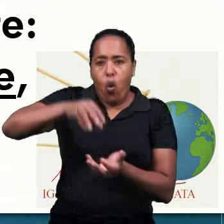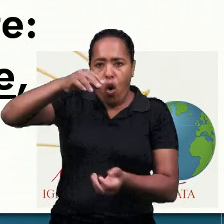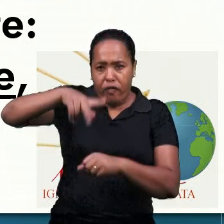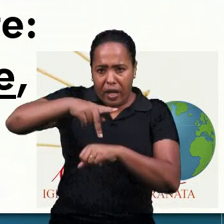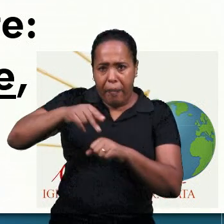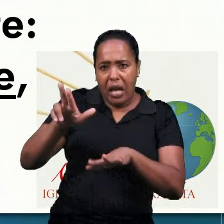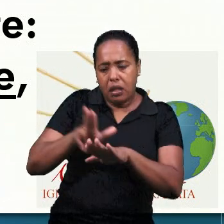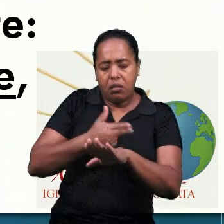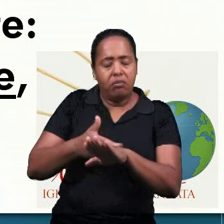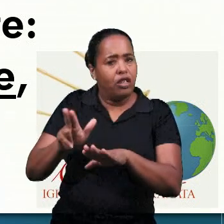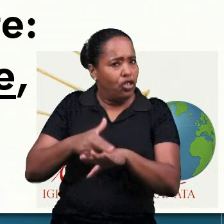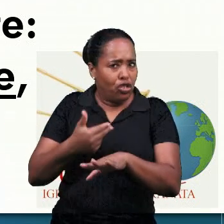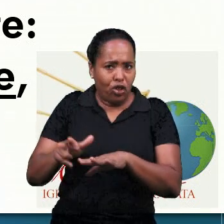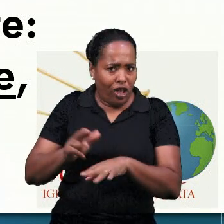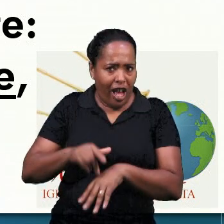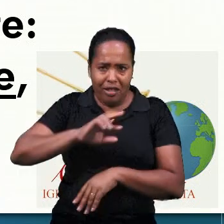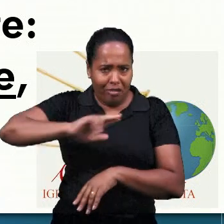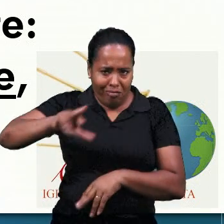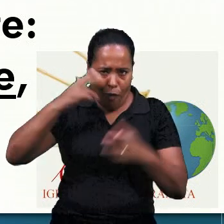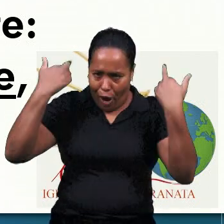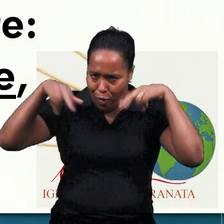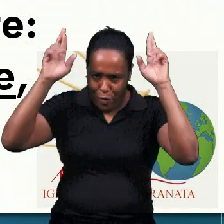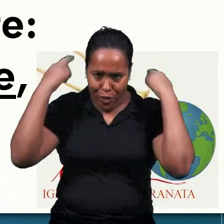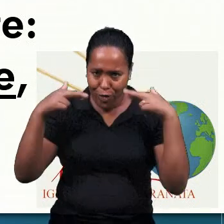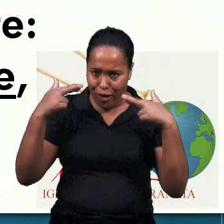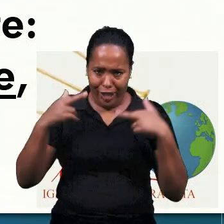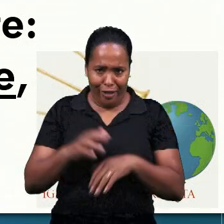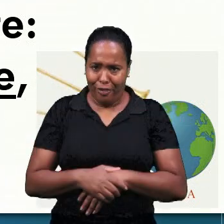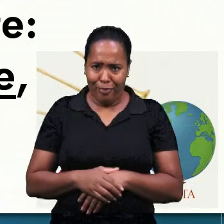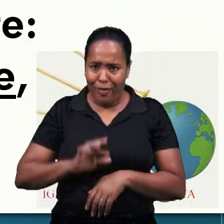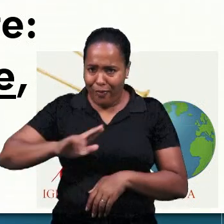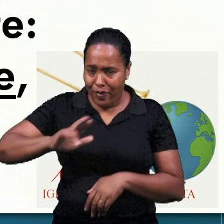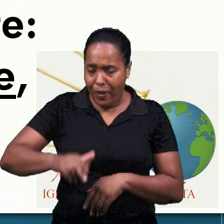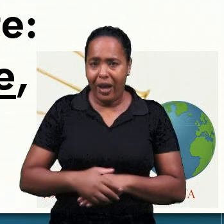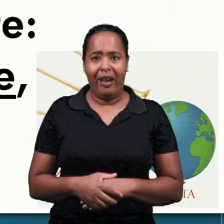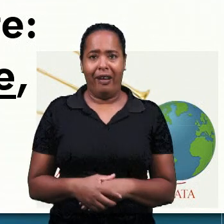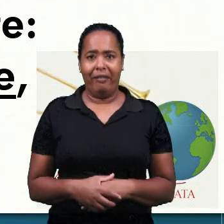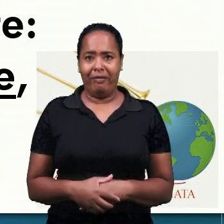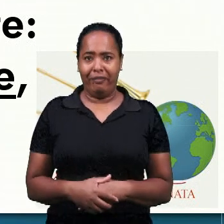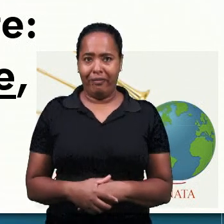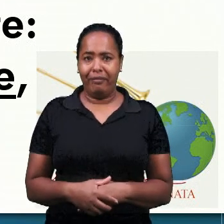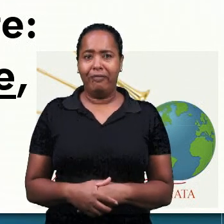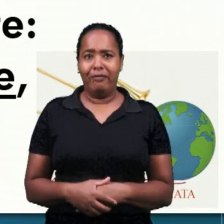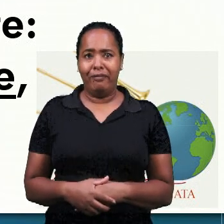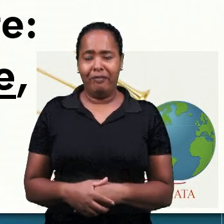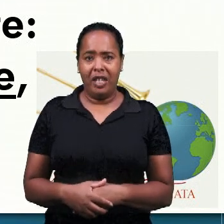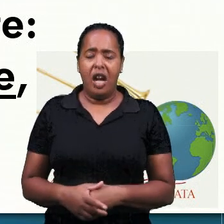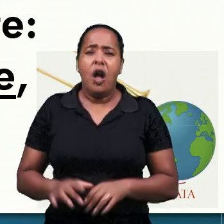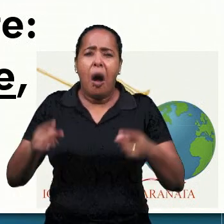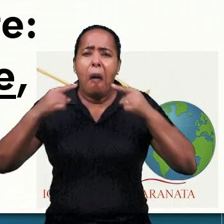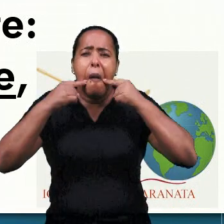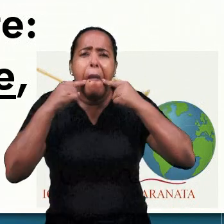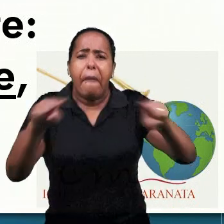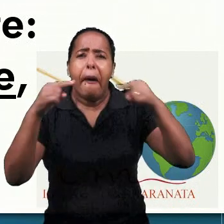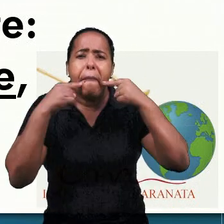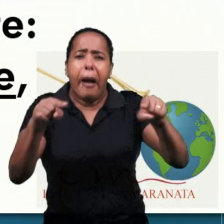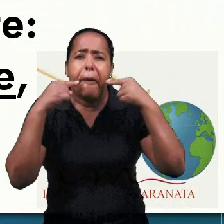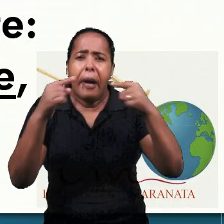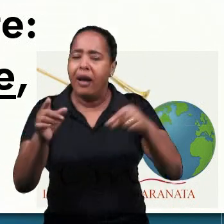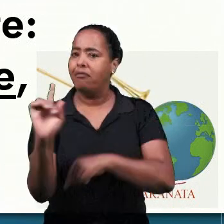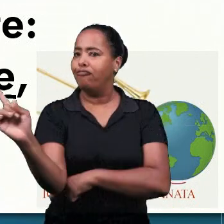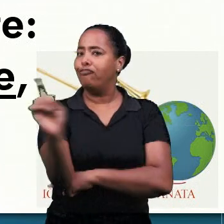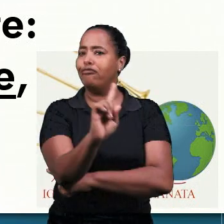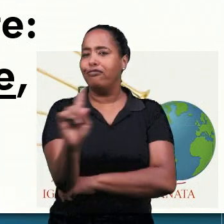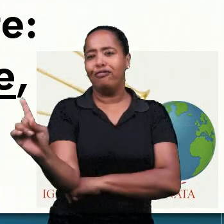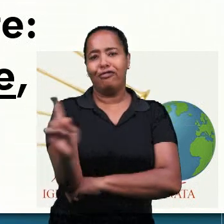ou de lapin? L'œuf de la Pâque n'a rien à voir ni avec le lapin, ni avec l'agneau, n'est-ce pas? Regardez,